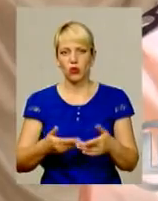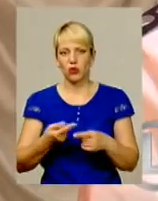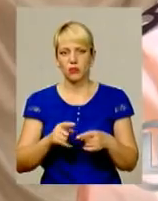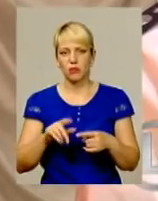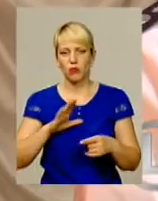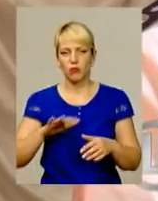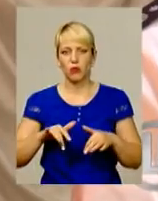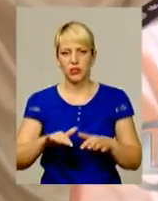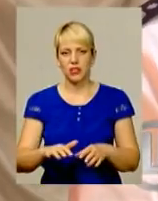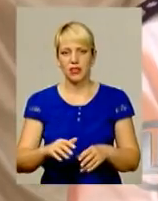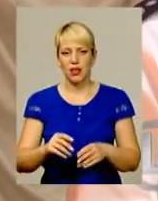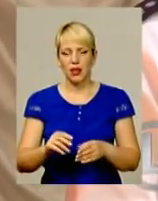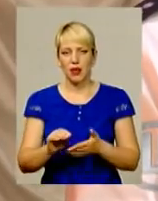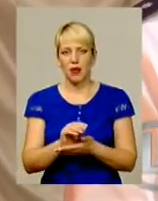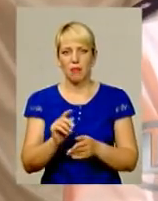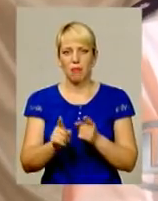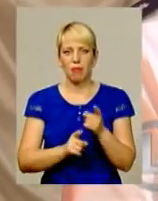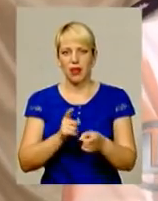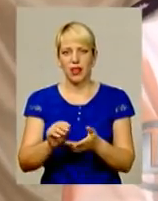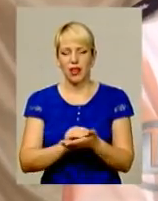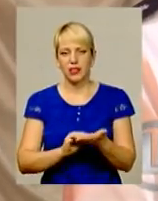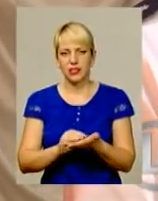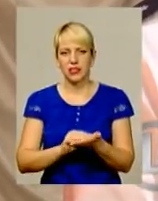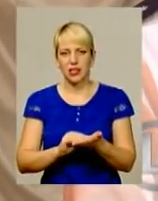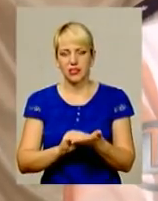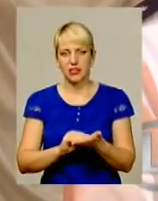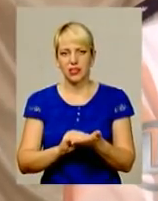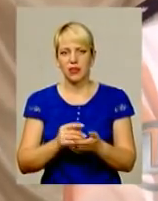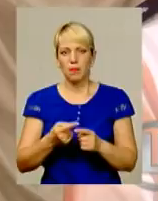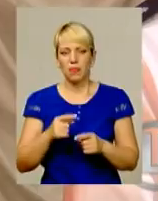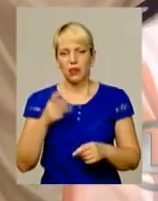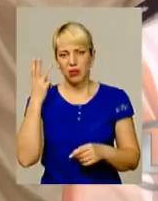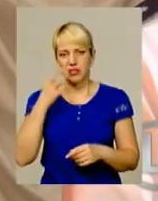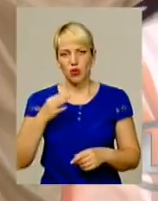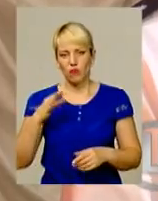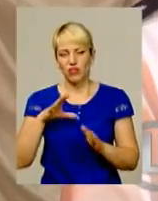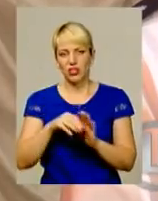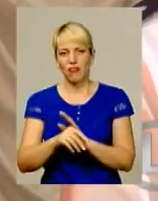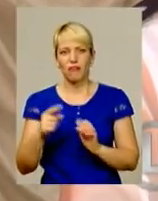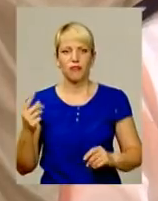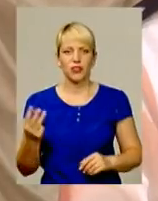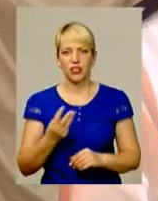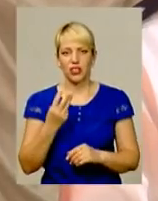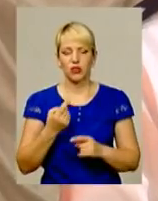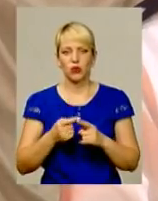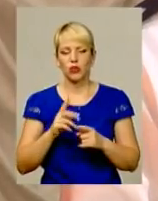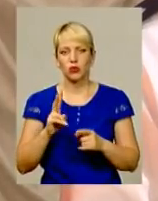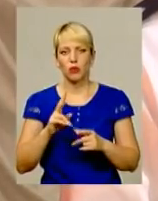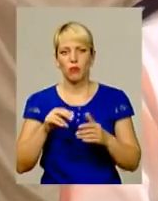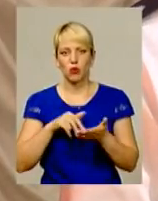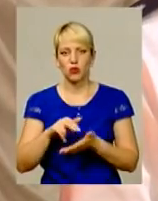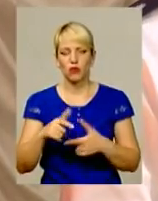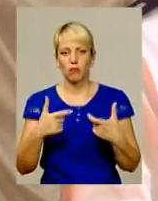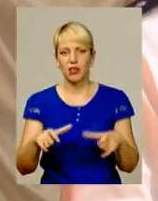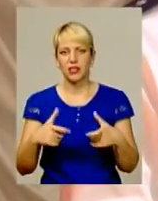переатестації. Хмельницька область була в першій трійці областей, які пройшли переатестацію.